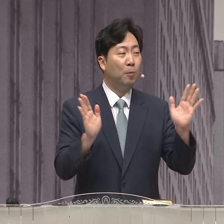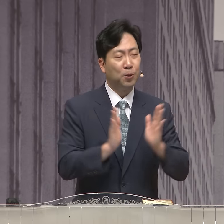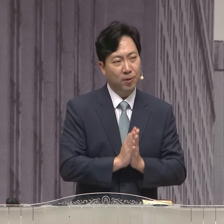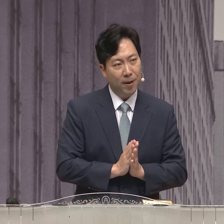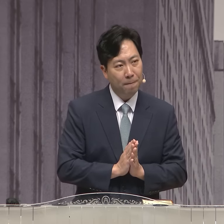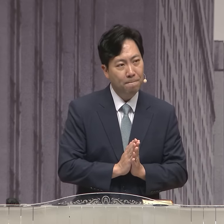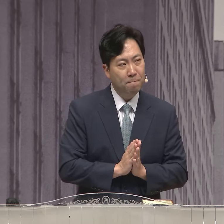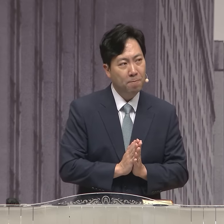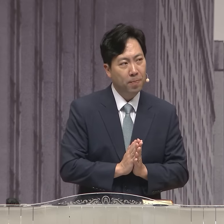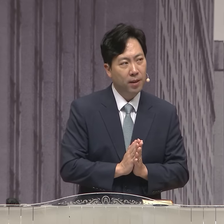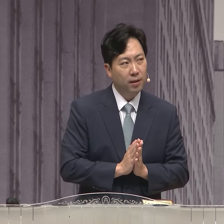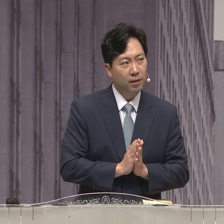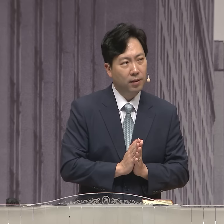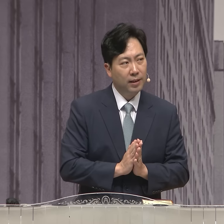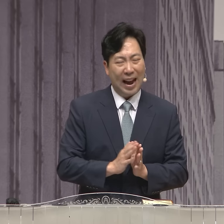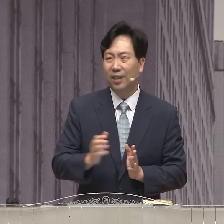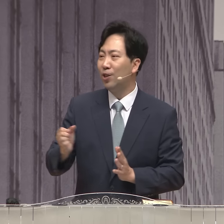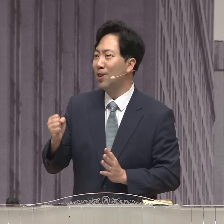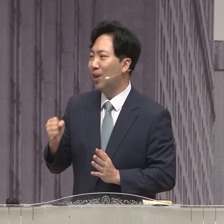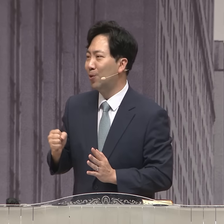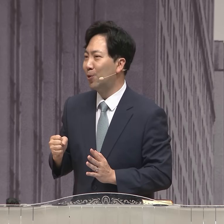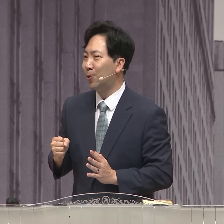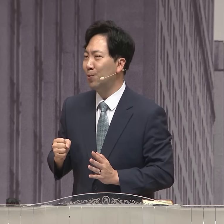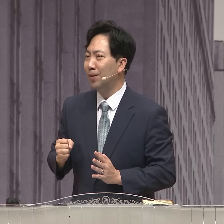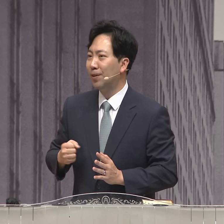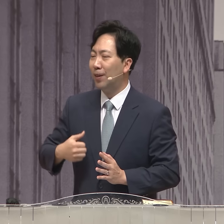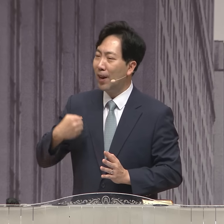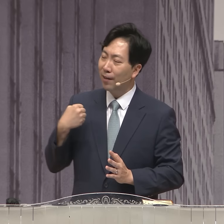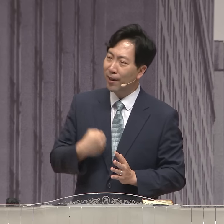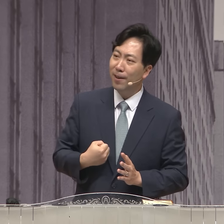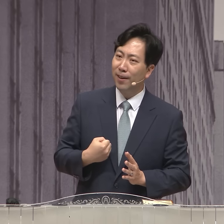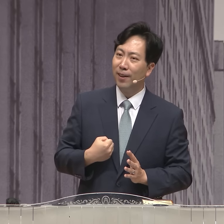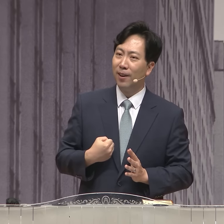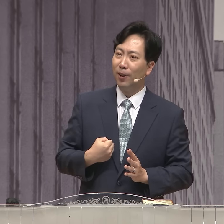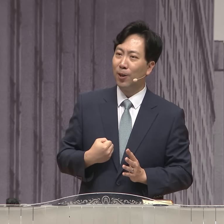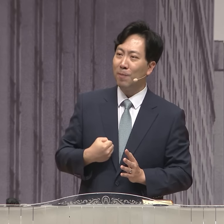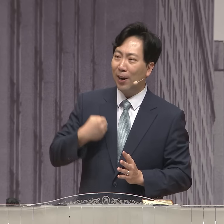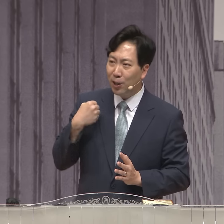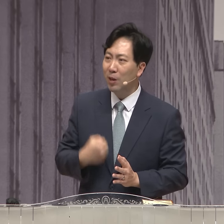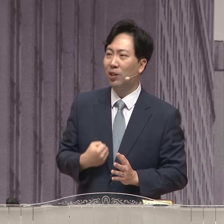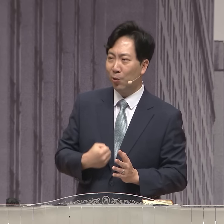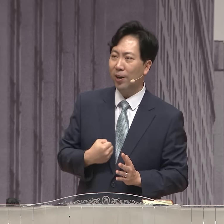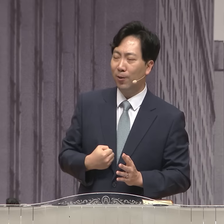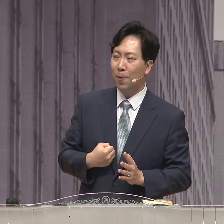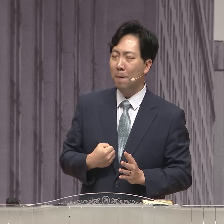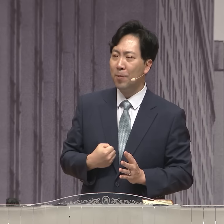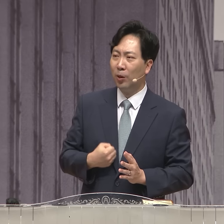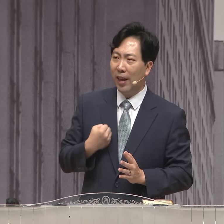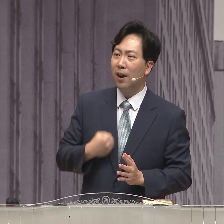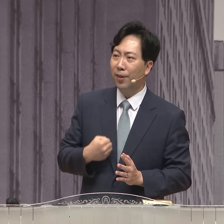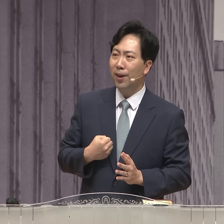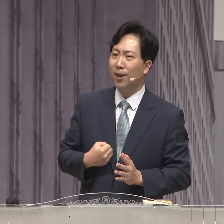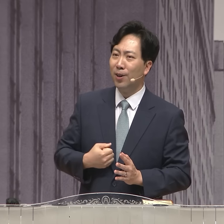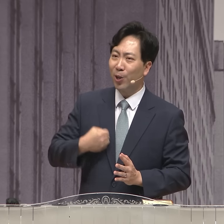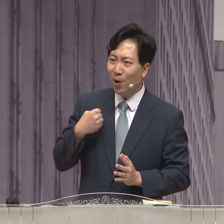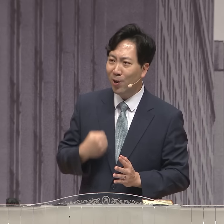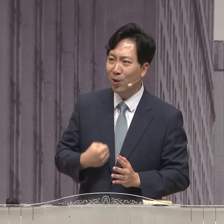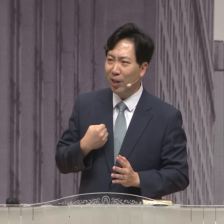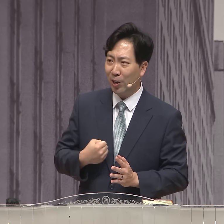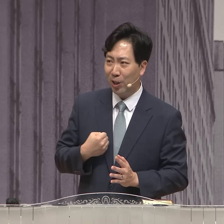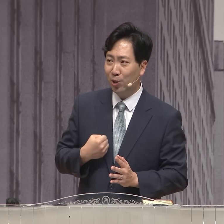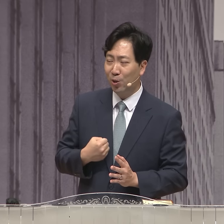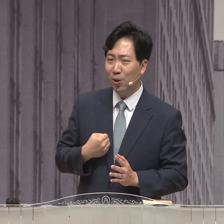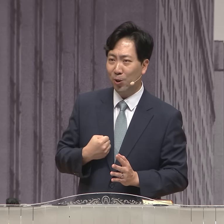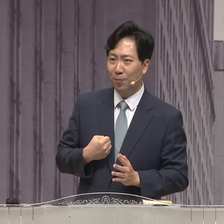갈등 없습니다. 갈등이 있다는 것은 내 안에 어떤 말씀이 들어와 있고 내 안에